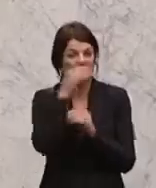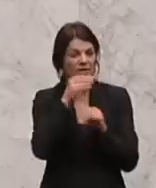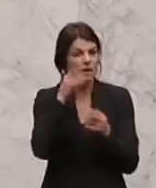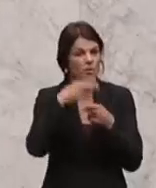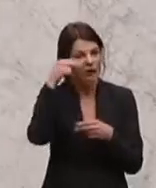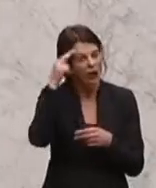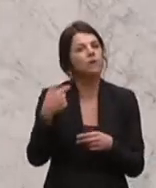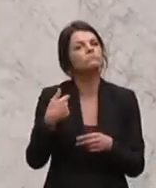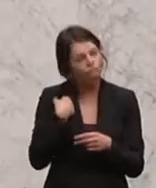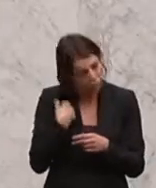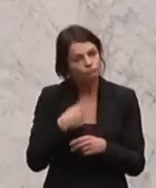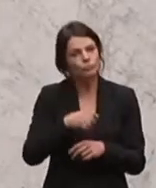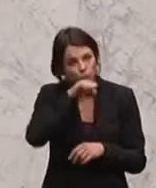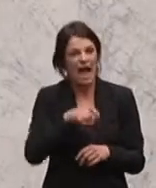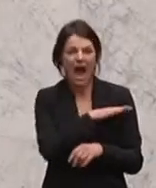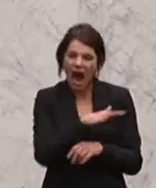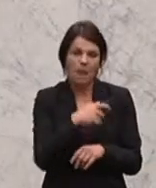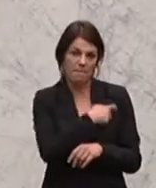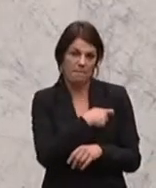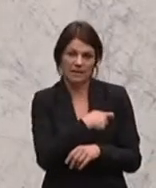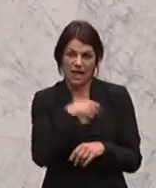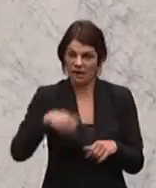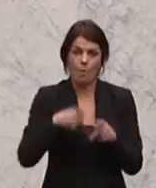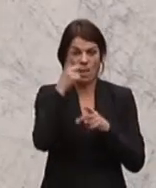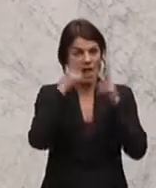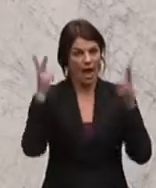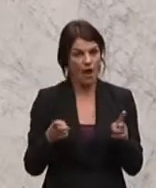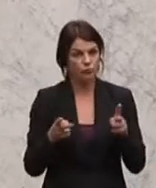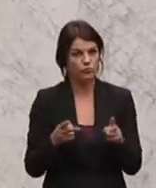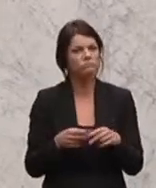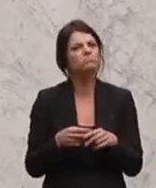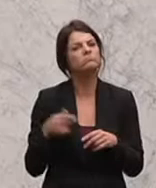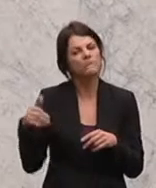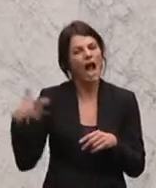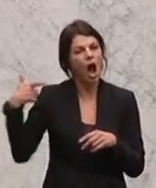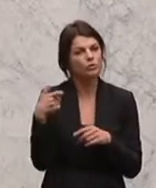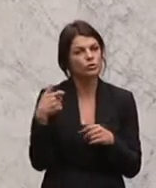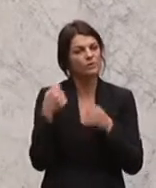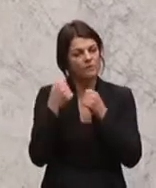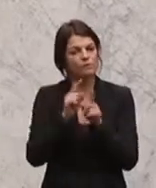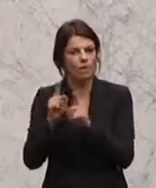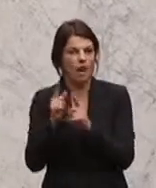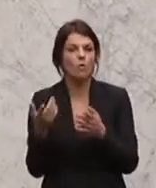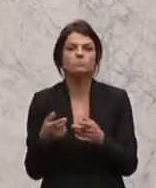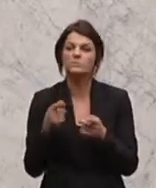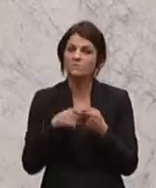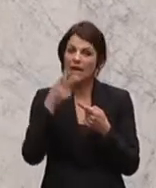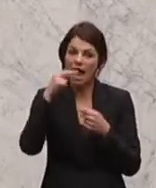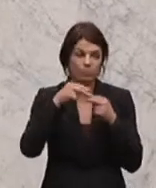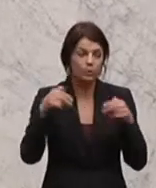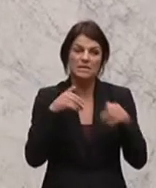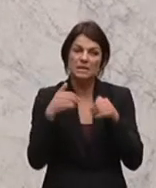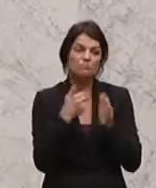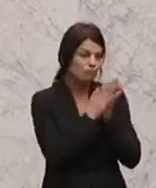es äußerst begrüßenswert, dass alle Fraktionen hier im Hohen Haus im Rahmen einer Ausschussfeststellung unseren Herrn Bundesminister Alois